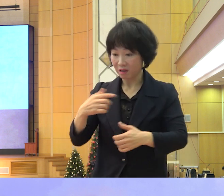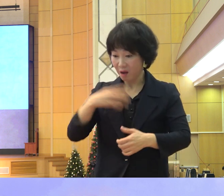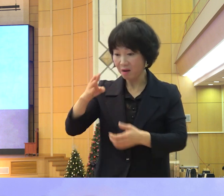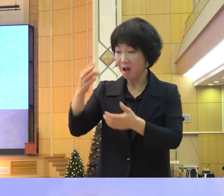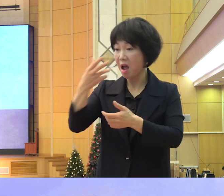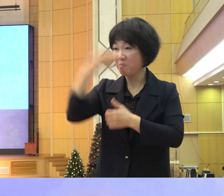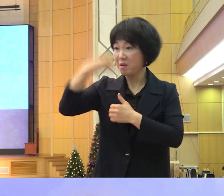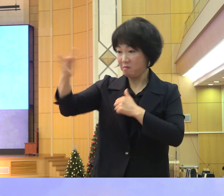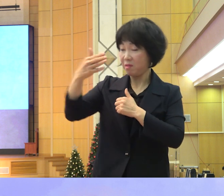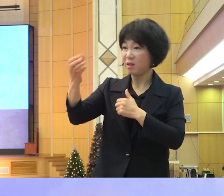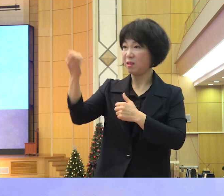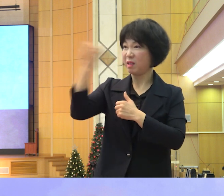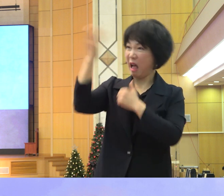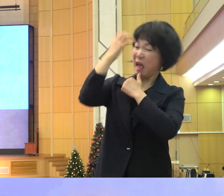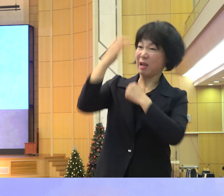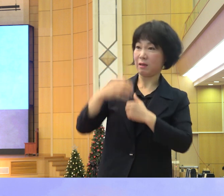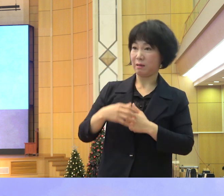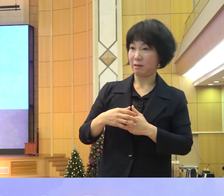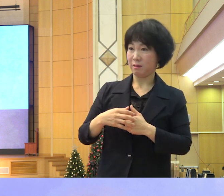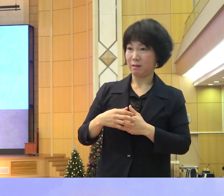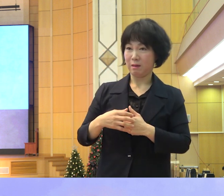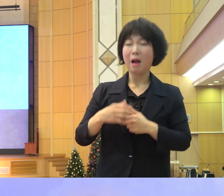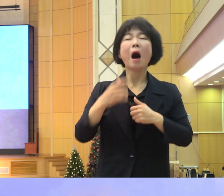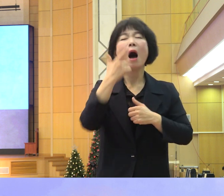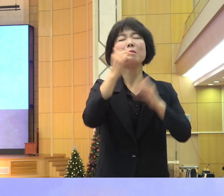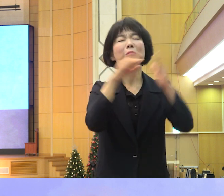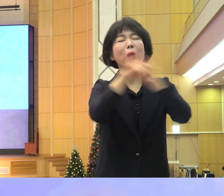알아와. 집에 가서 말할게.